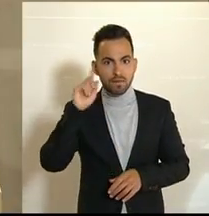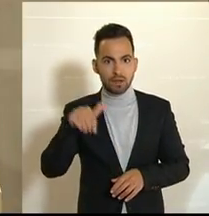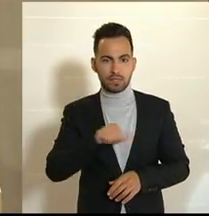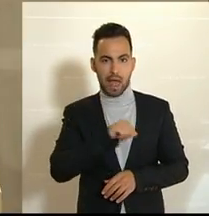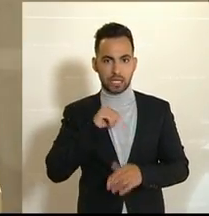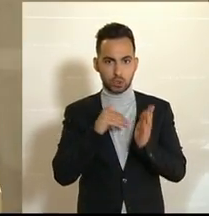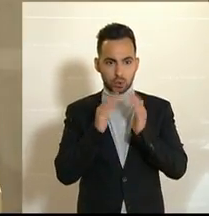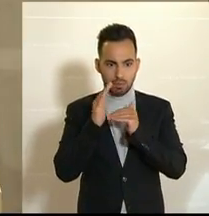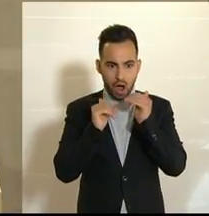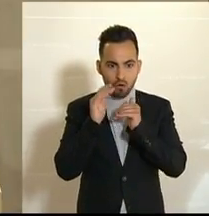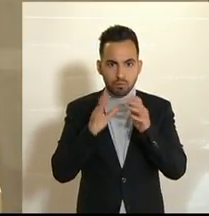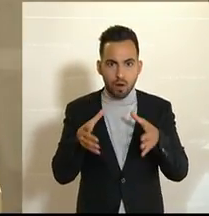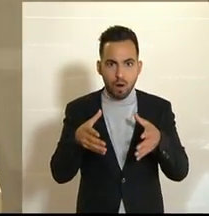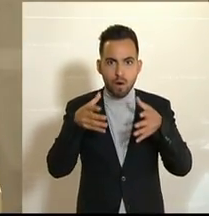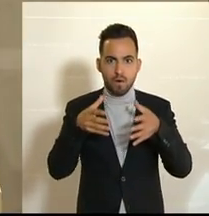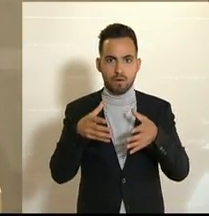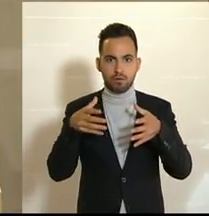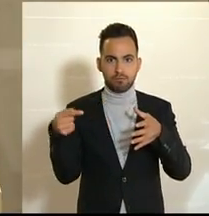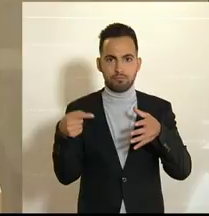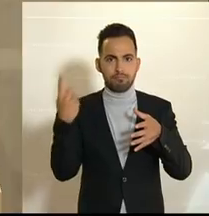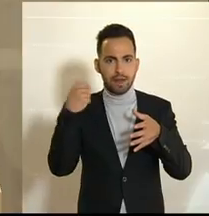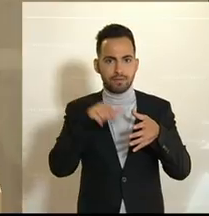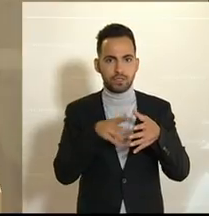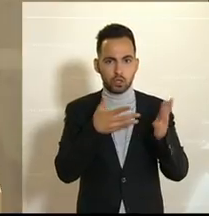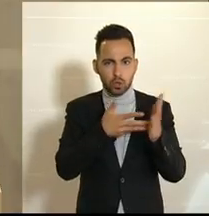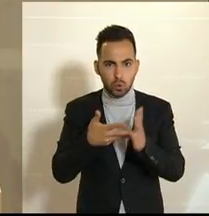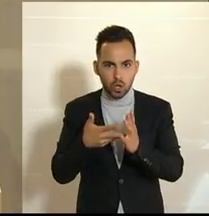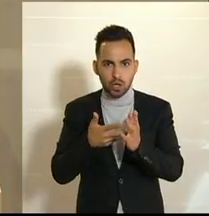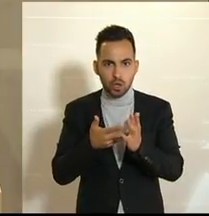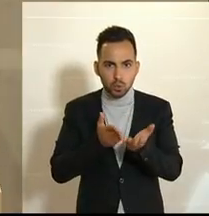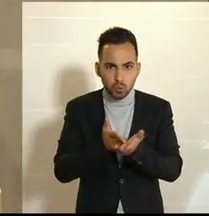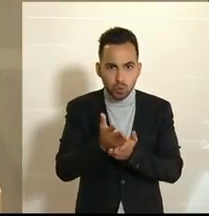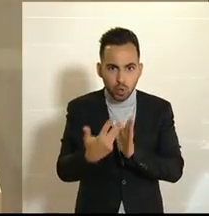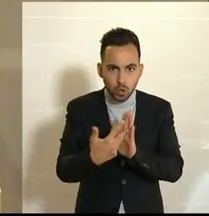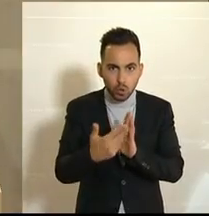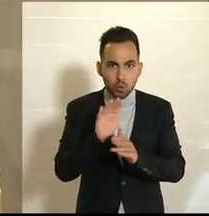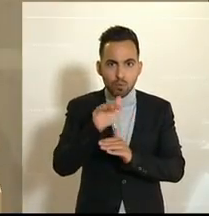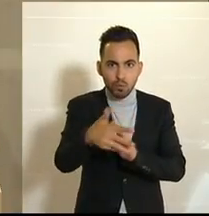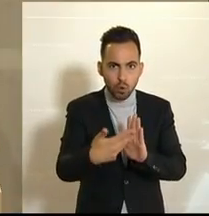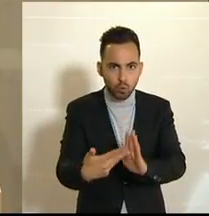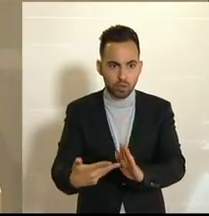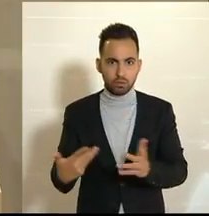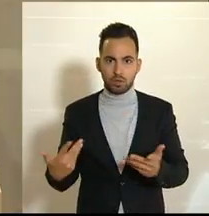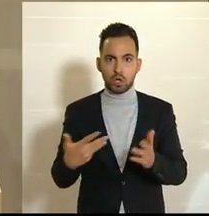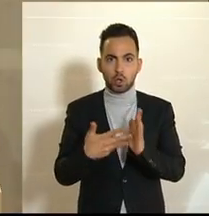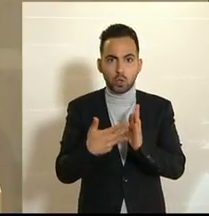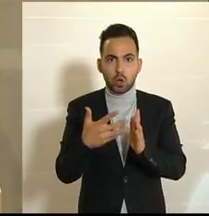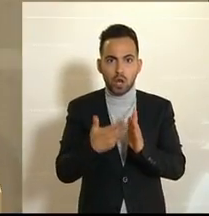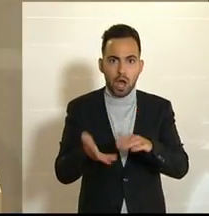System aufgebaut hat. Das System heißt Kontrolle über die Kontrolle durch Kontrolle. Kontrolle zum